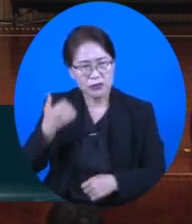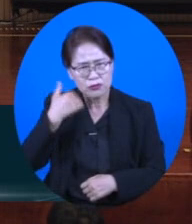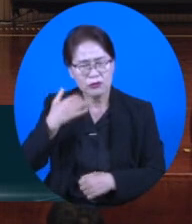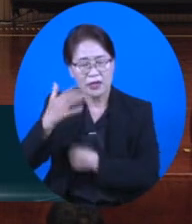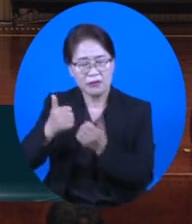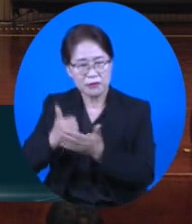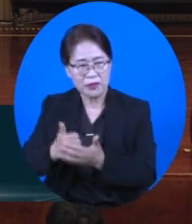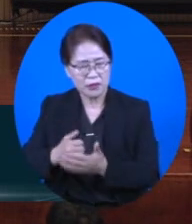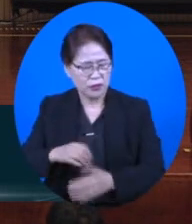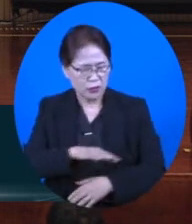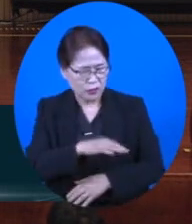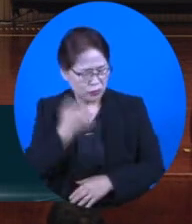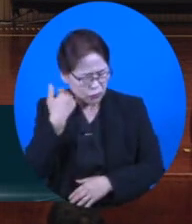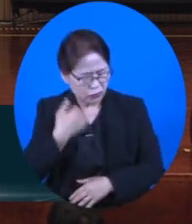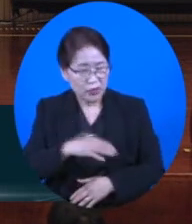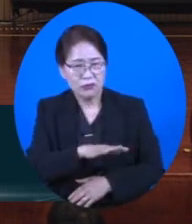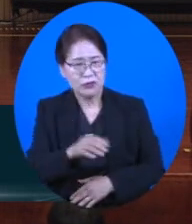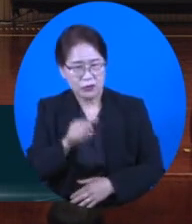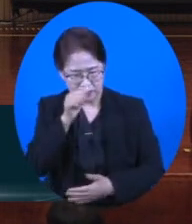누가 정죄하리요.